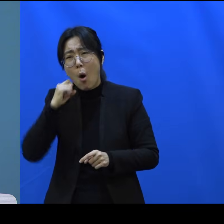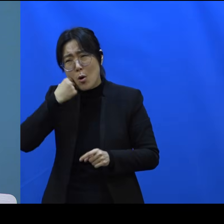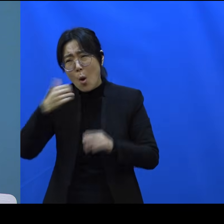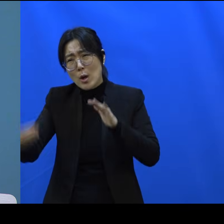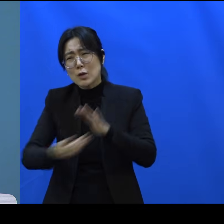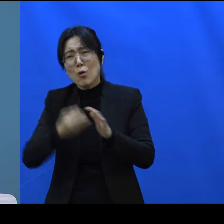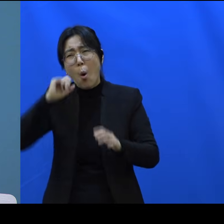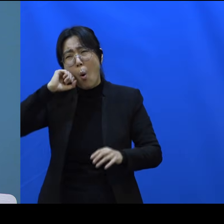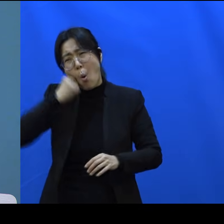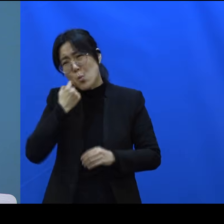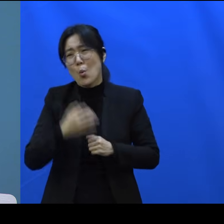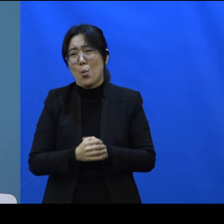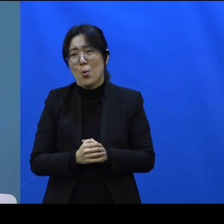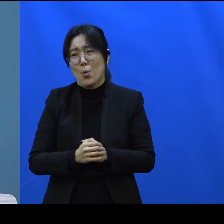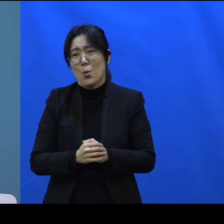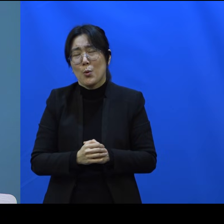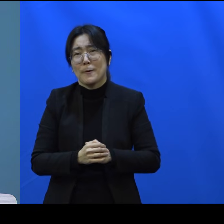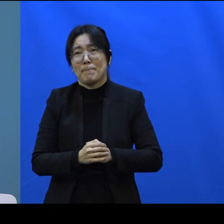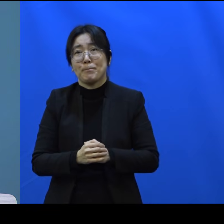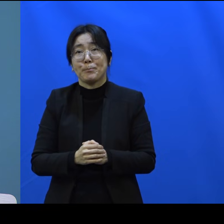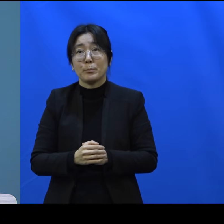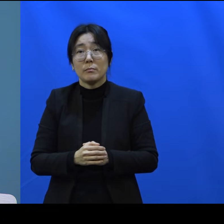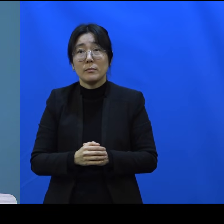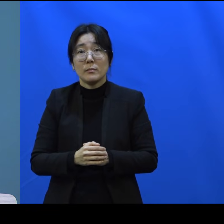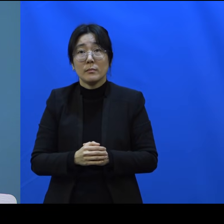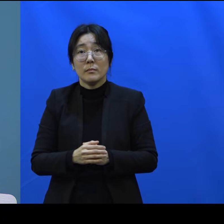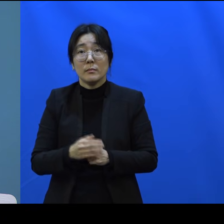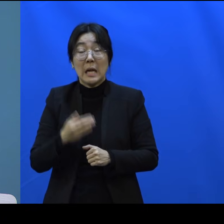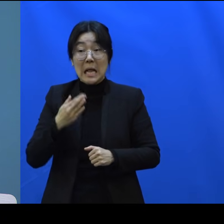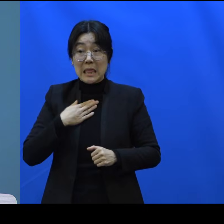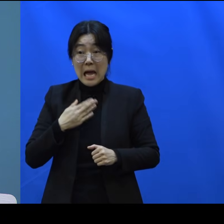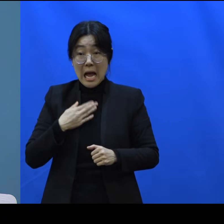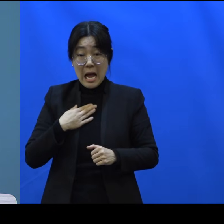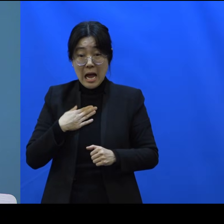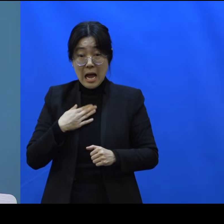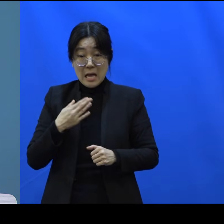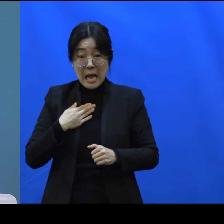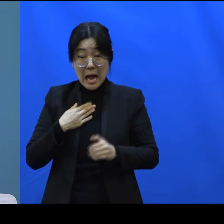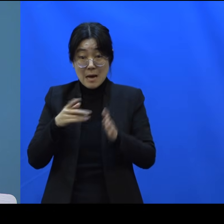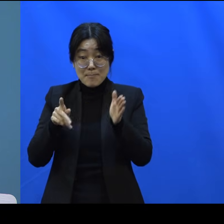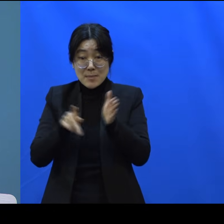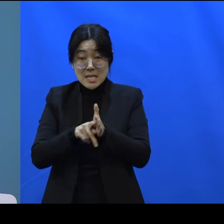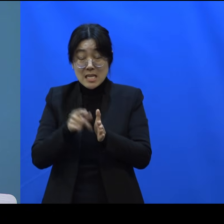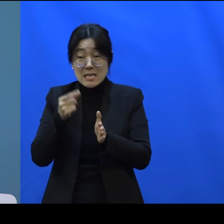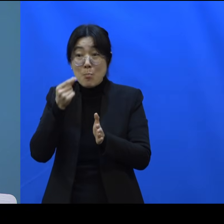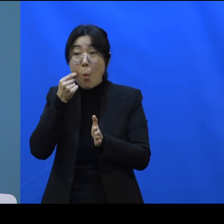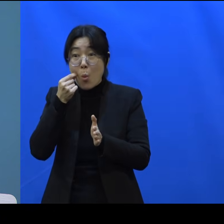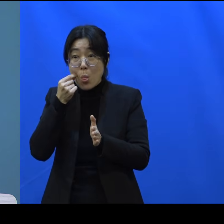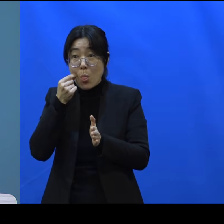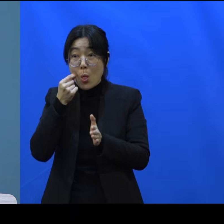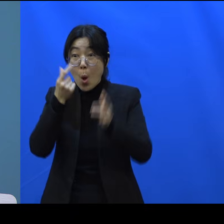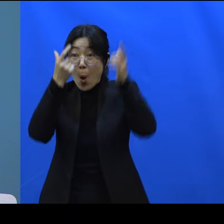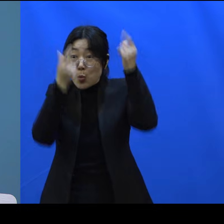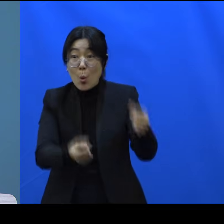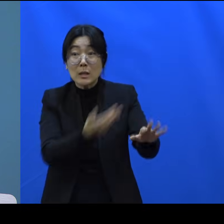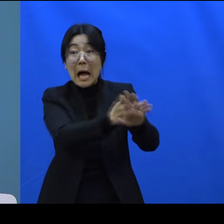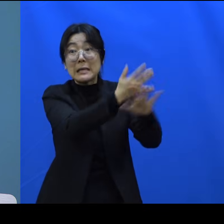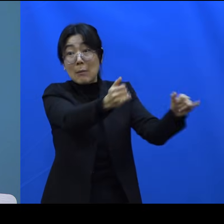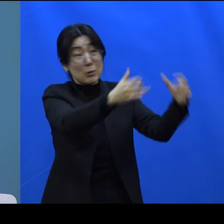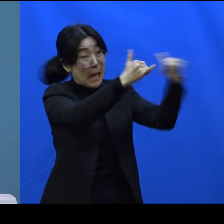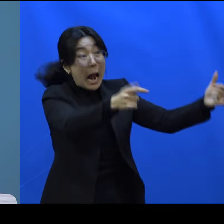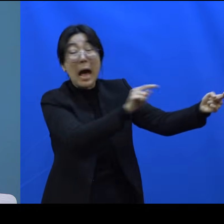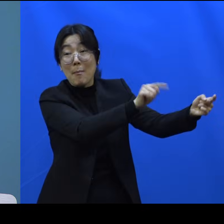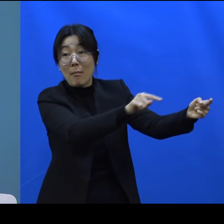여러분, 우리는 나도 다른 사람도 신뢰할 수가 없어요. 그죠? 그래서 내가 나를 신뢰할 수 없다는 걸 인정한다면